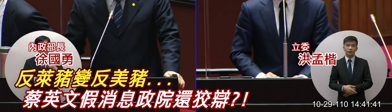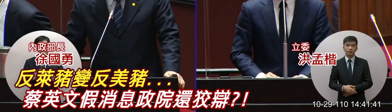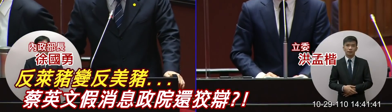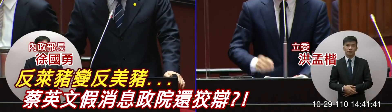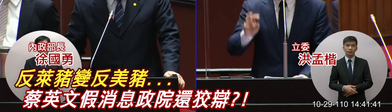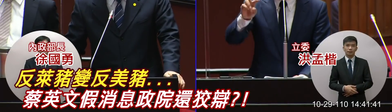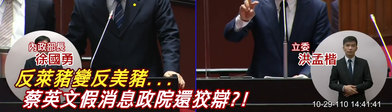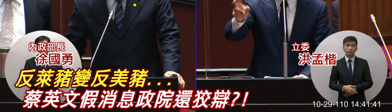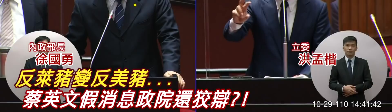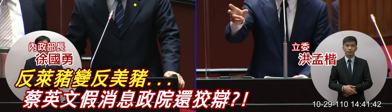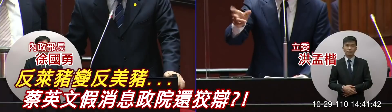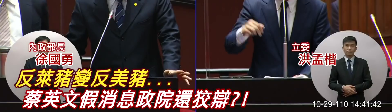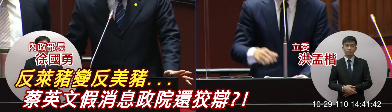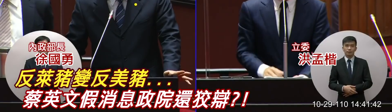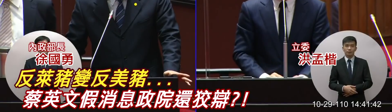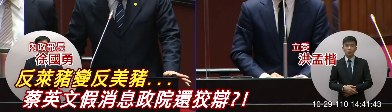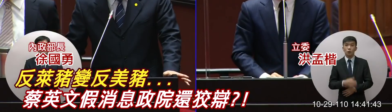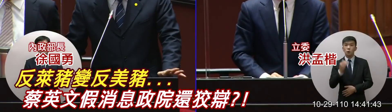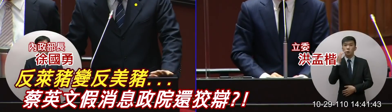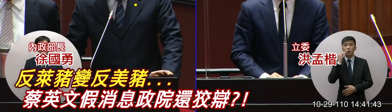如果说今天哦看到一个假消息，那我们也知道来源，那我们是不是应该要马上来就办？那假消息就是这么假、恶、害嘛，这三个要件嘛，这是最主要嘛。OK，